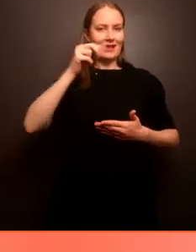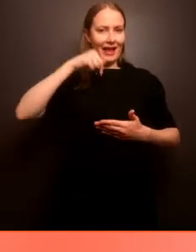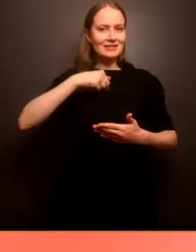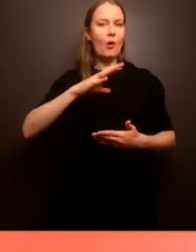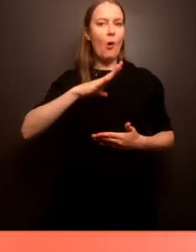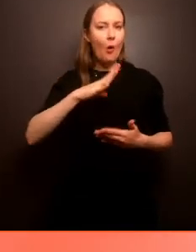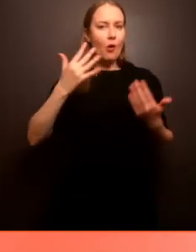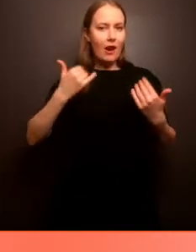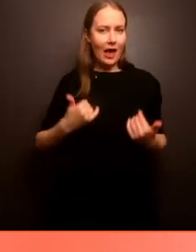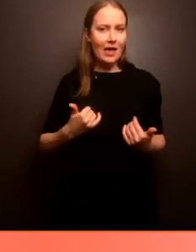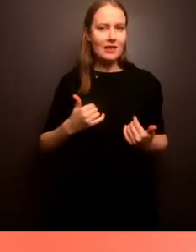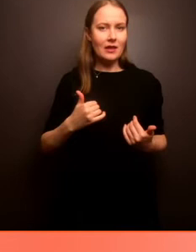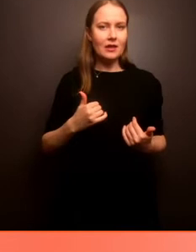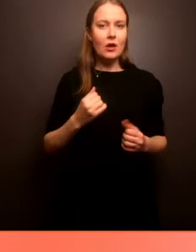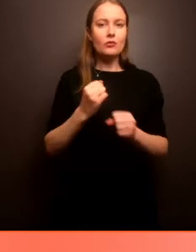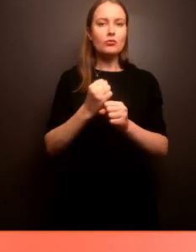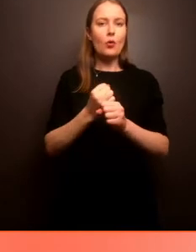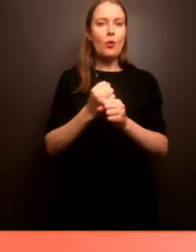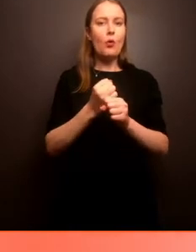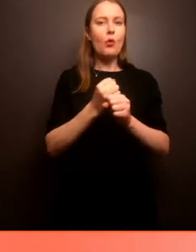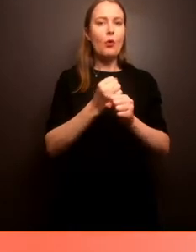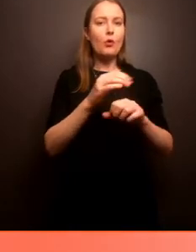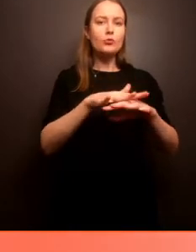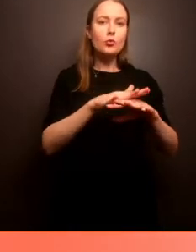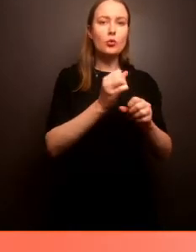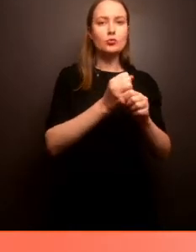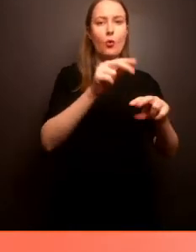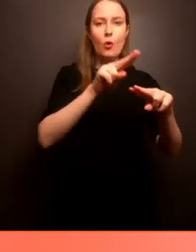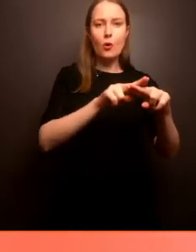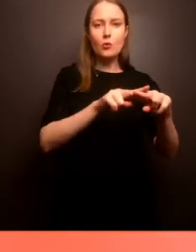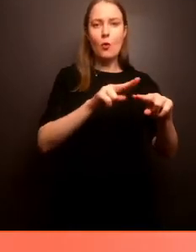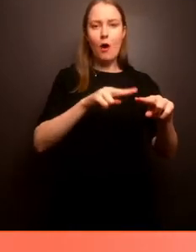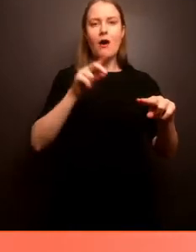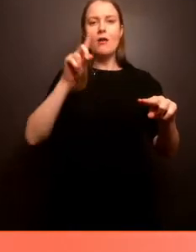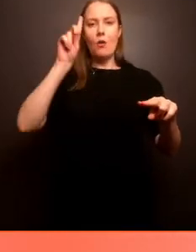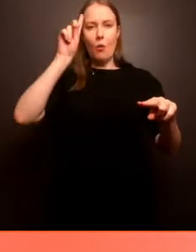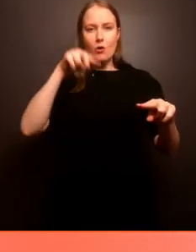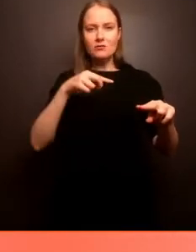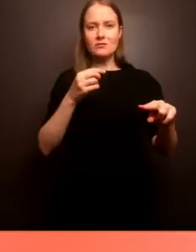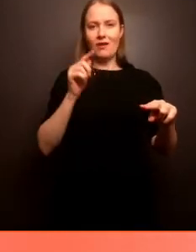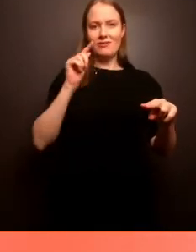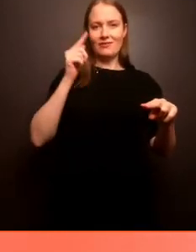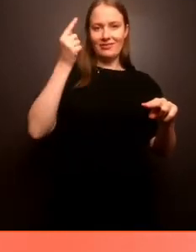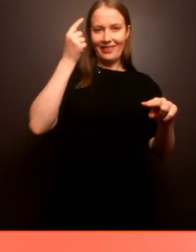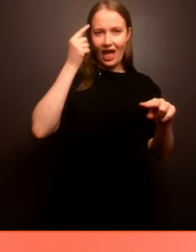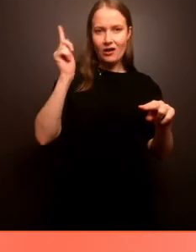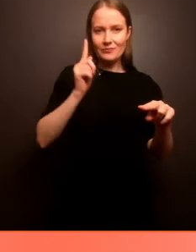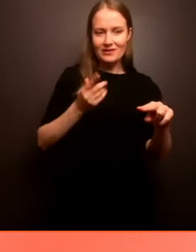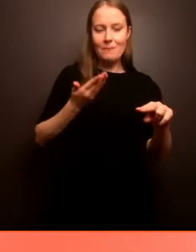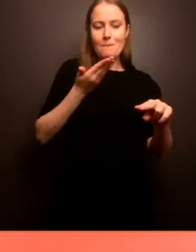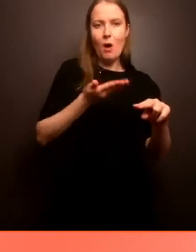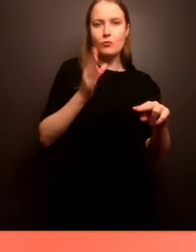olen, mida ma tööturul pakun, ja missugused on minu karjääristsenaariumid, et seda kõike rakendada saab